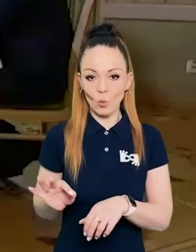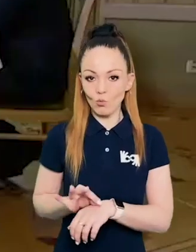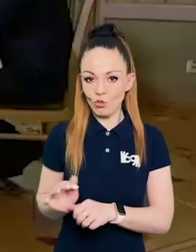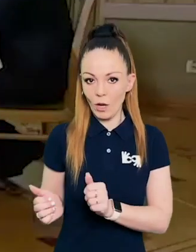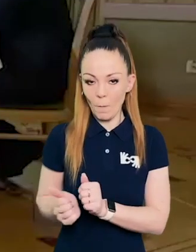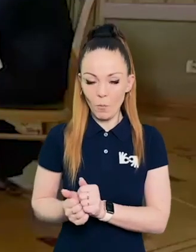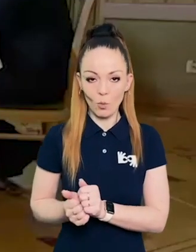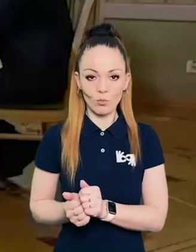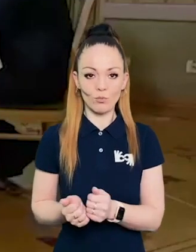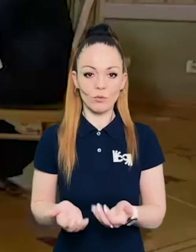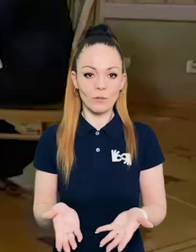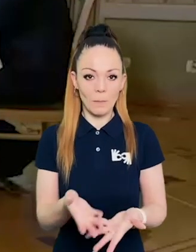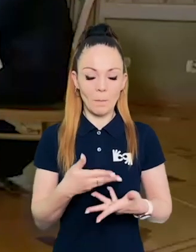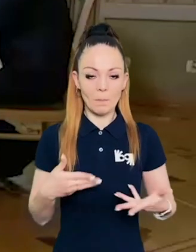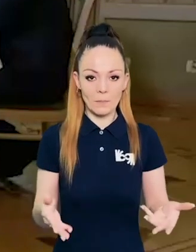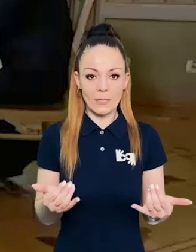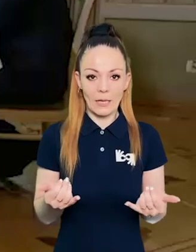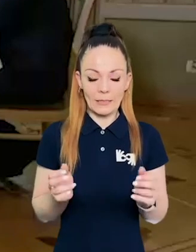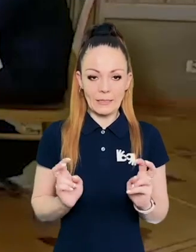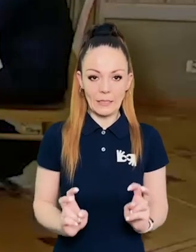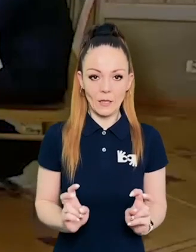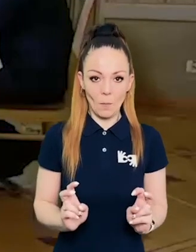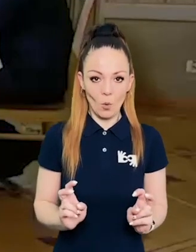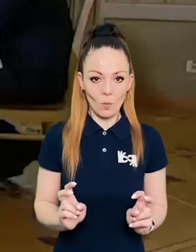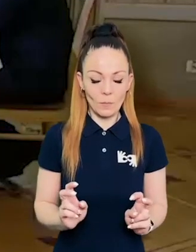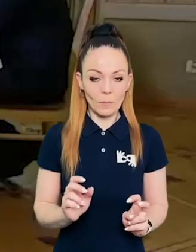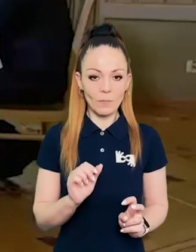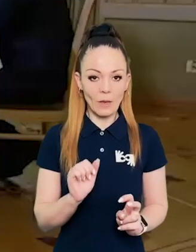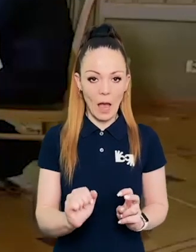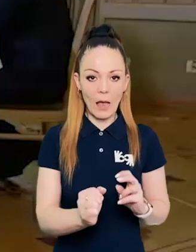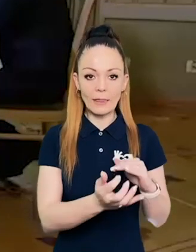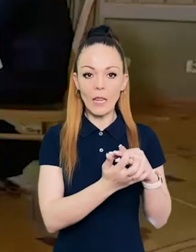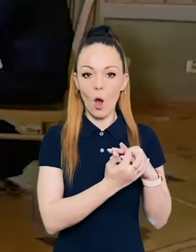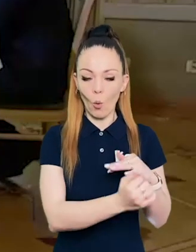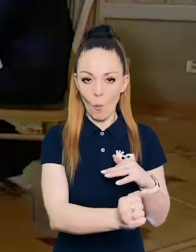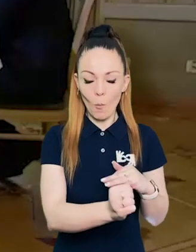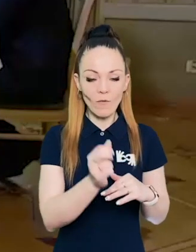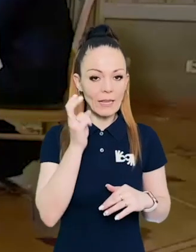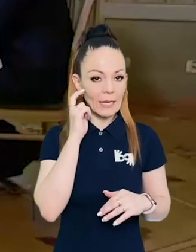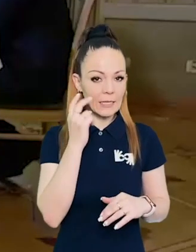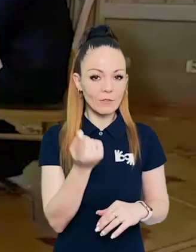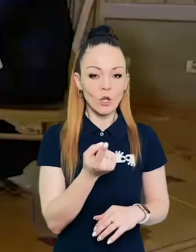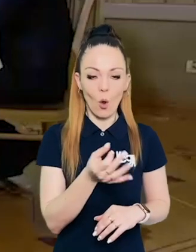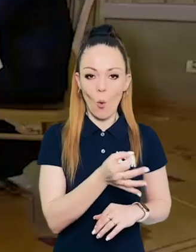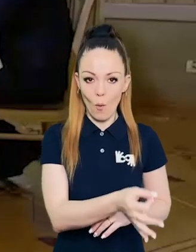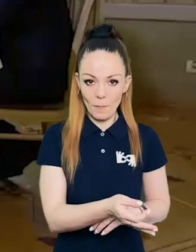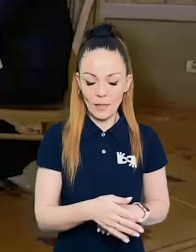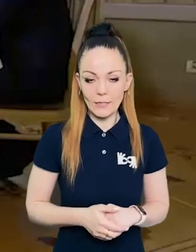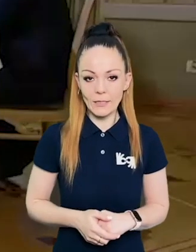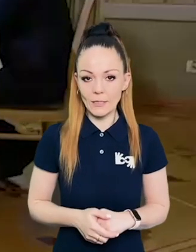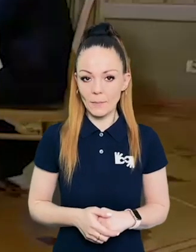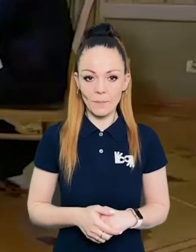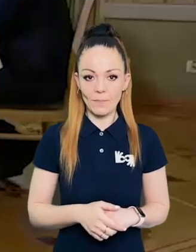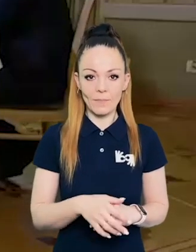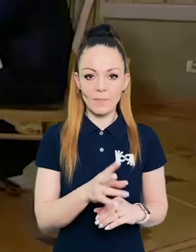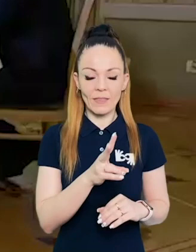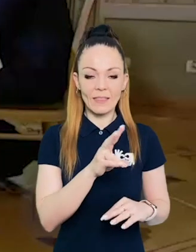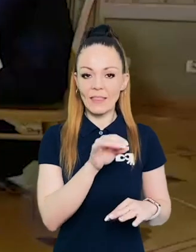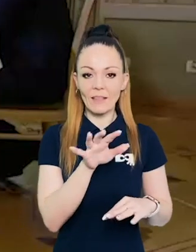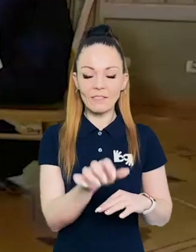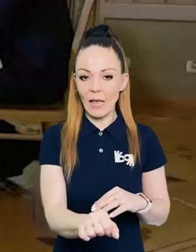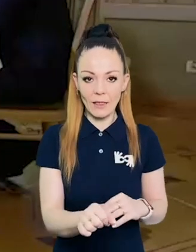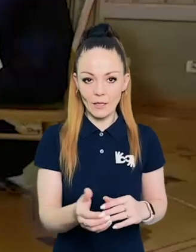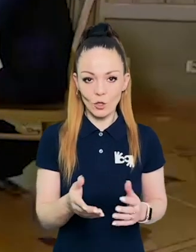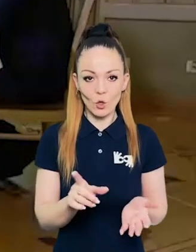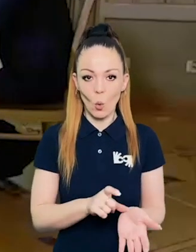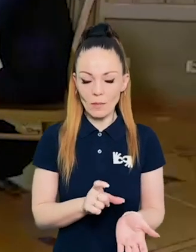зараз з вами, дружина поруч, ми з вами сидимо деокупована Київська область, не